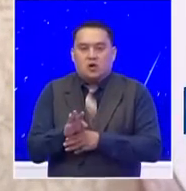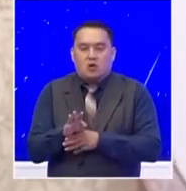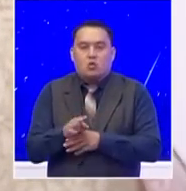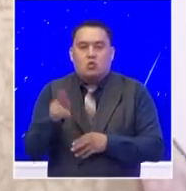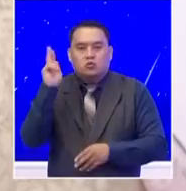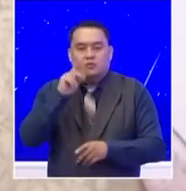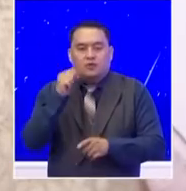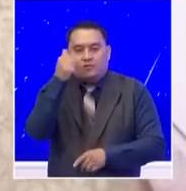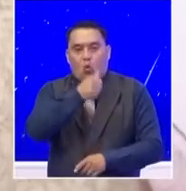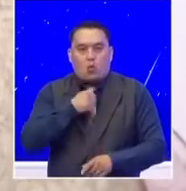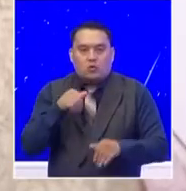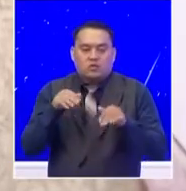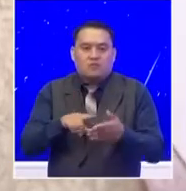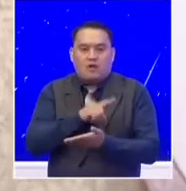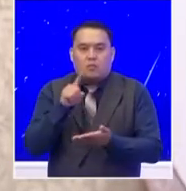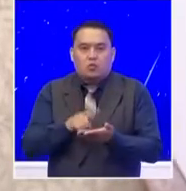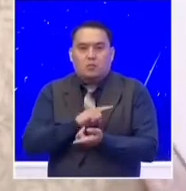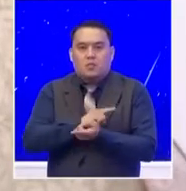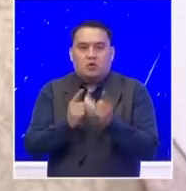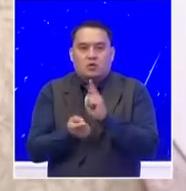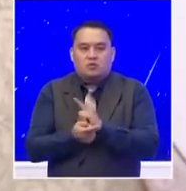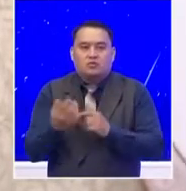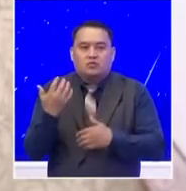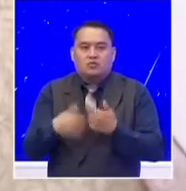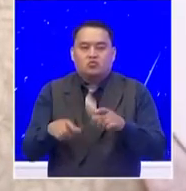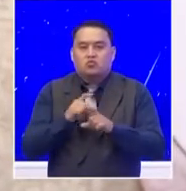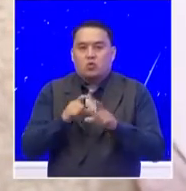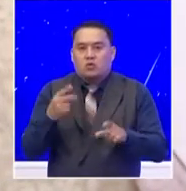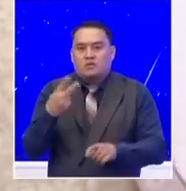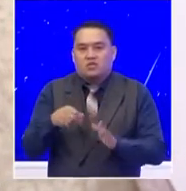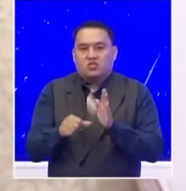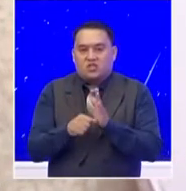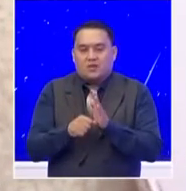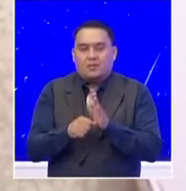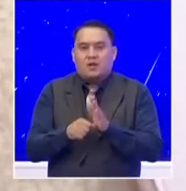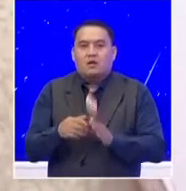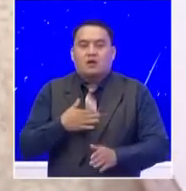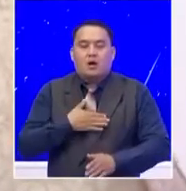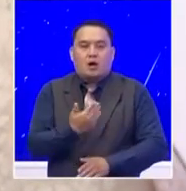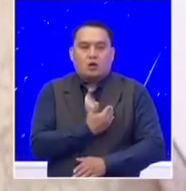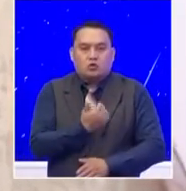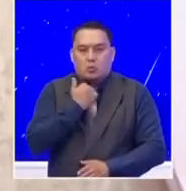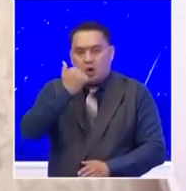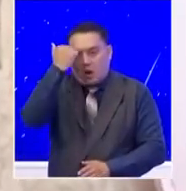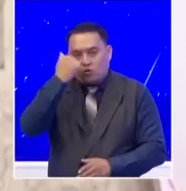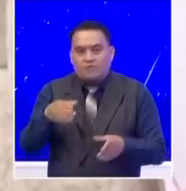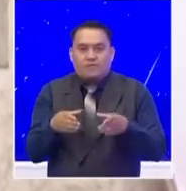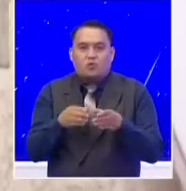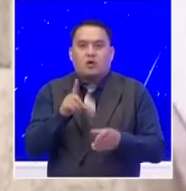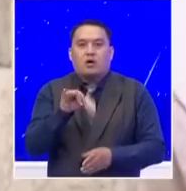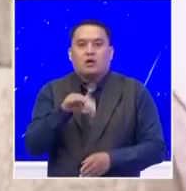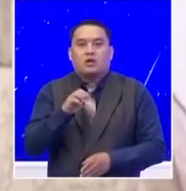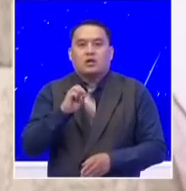начала учебного года решим вопрос перевода ее детей в среднюю школу номер 26. От своего имени хочу выразить благодарность фонду